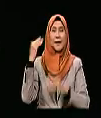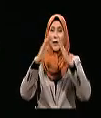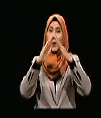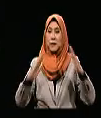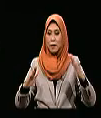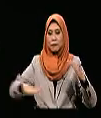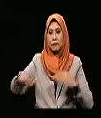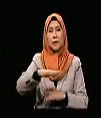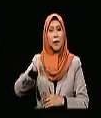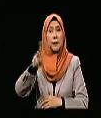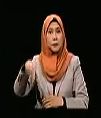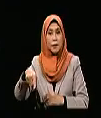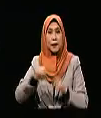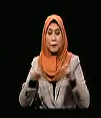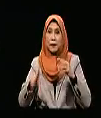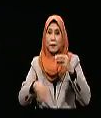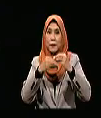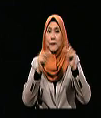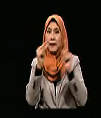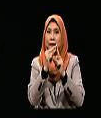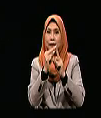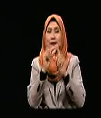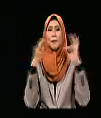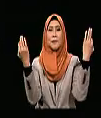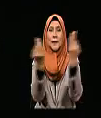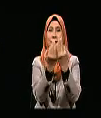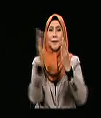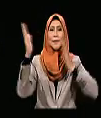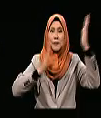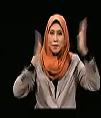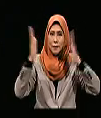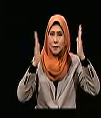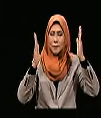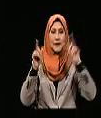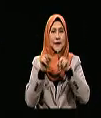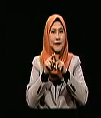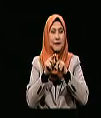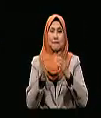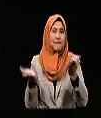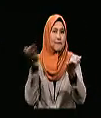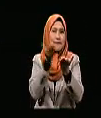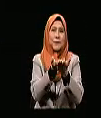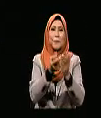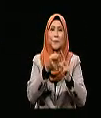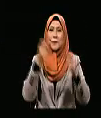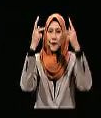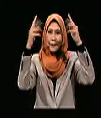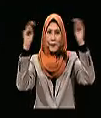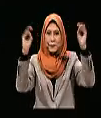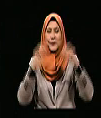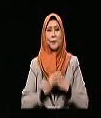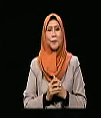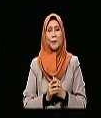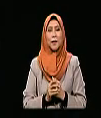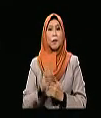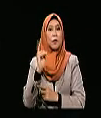residensi wilayah, tapi kita tambah perkataan keluarga Malaysia sebagaimana yang telah disarankan oleh Yang Amat Berhormat Perdana Menteri. Kemudian yang keduanya